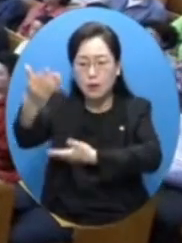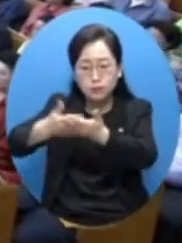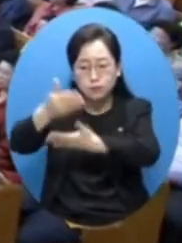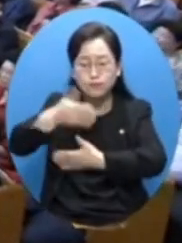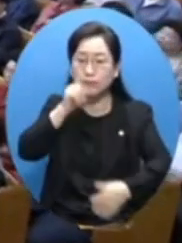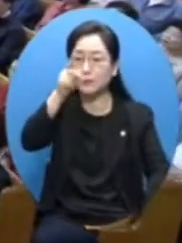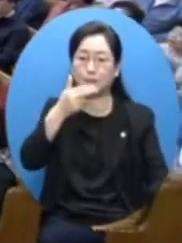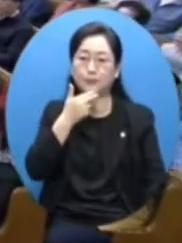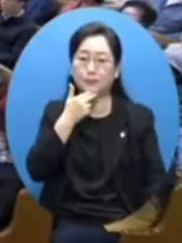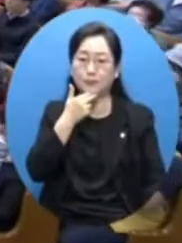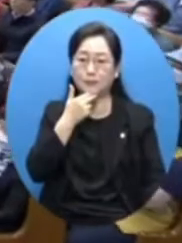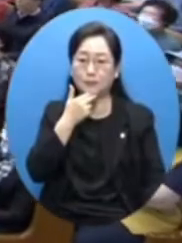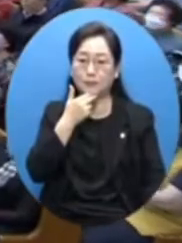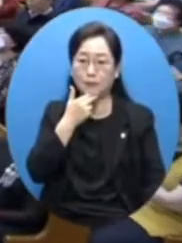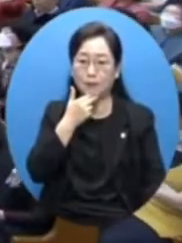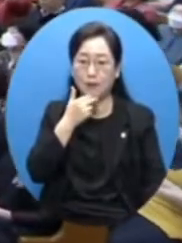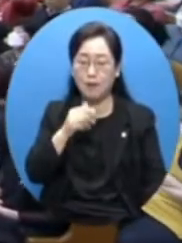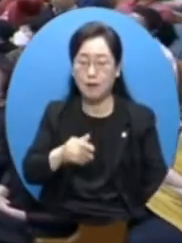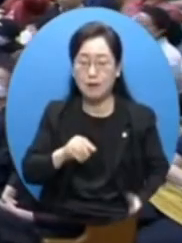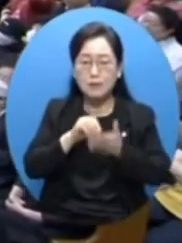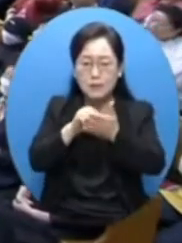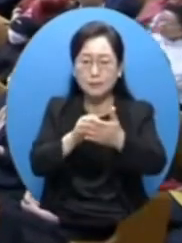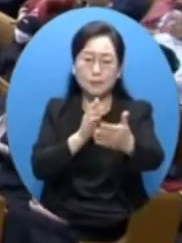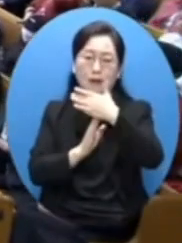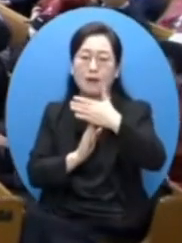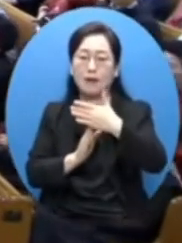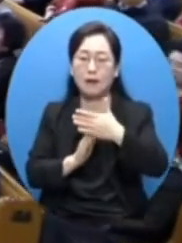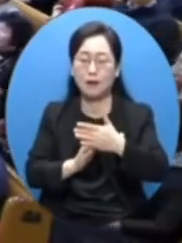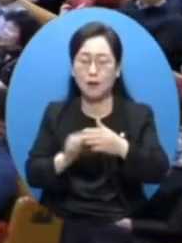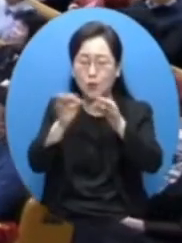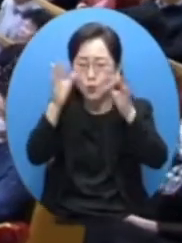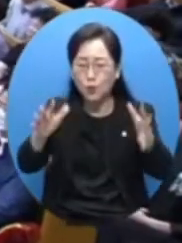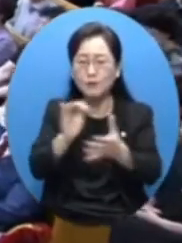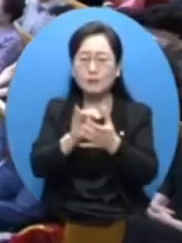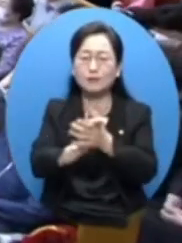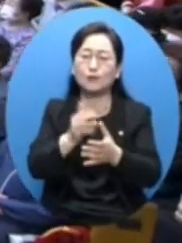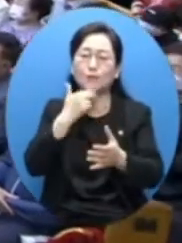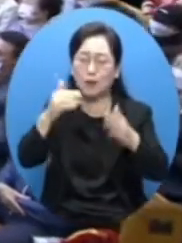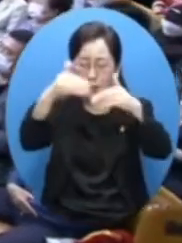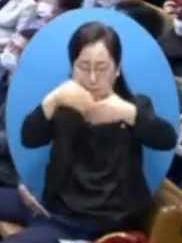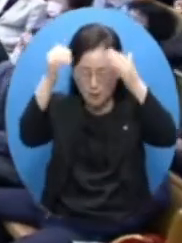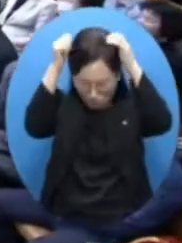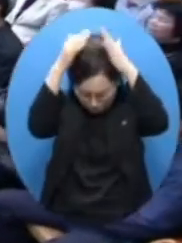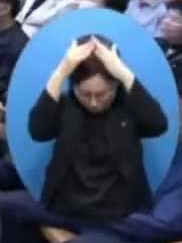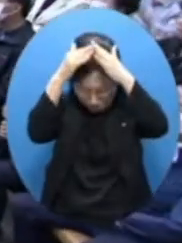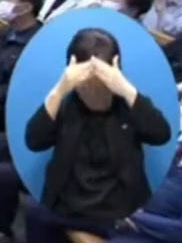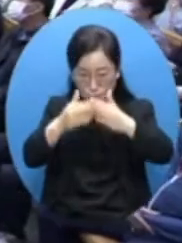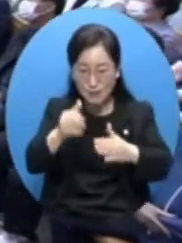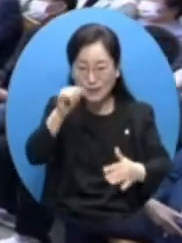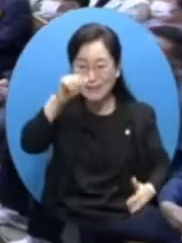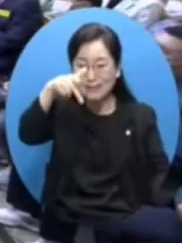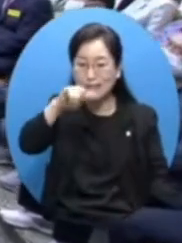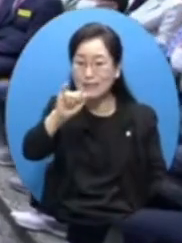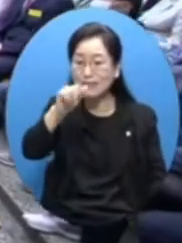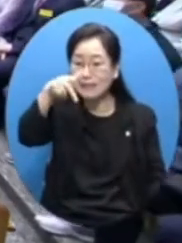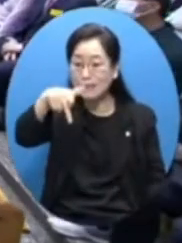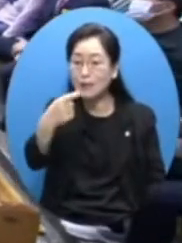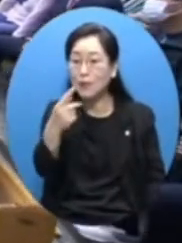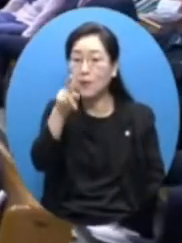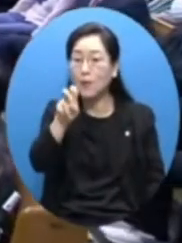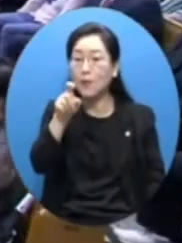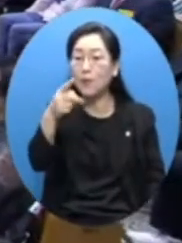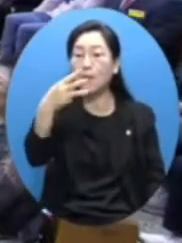없었습니다. 몇 차례 취업에도 실패하고 오랫동안 친구도 없이 방에만 틀어박혀 있었습니다. 히키코모리가 돼가지고